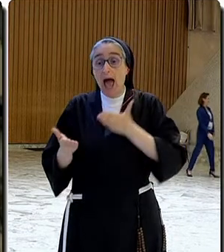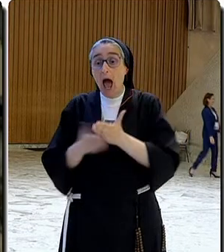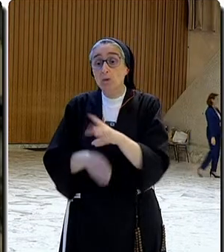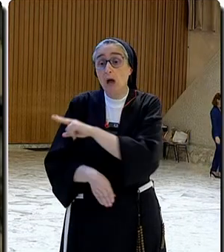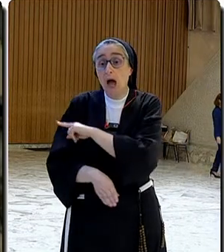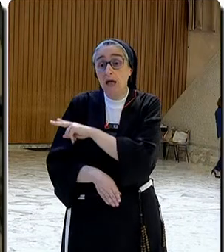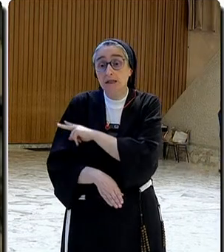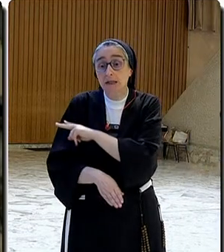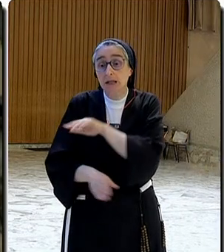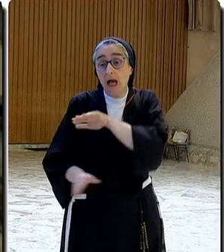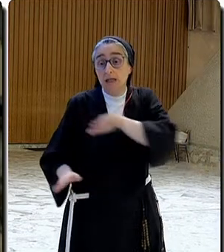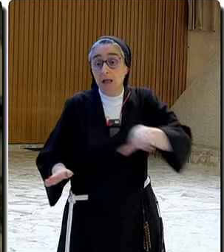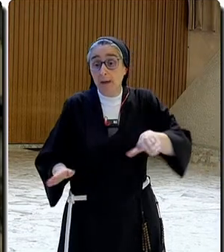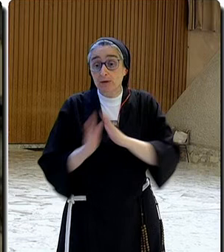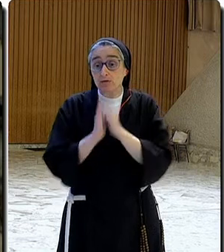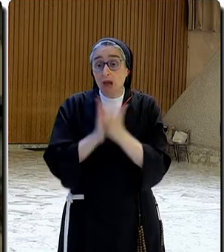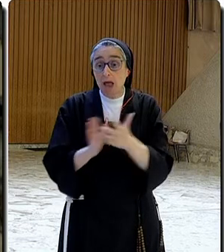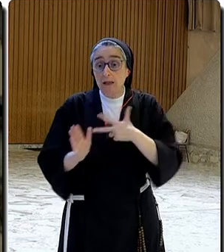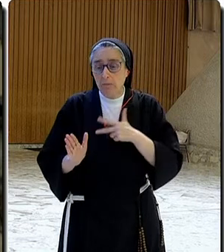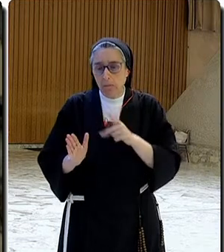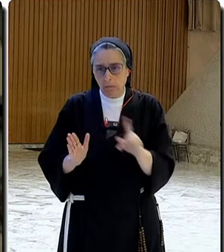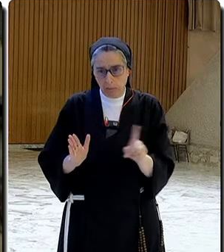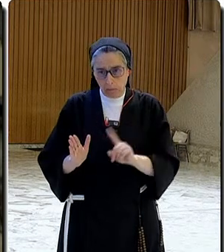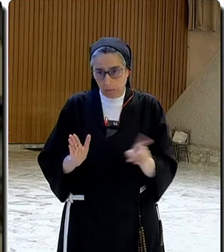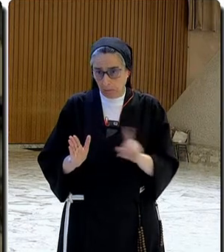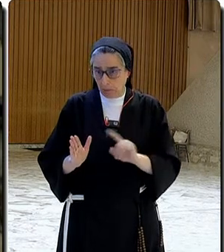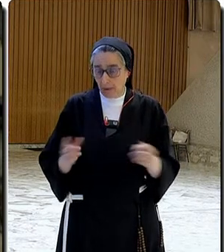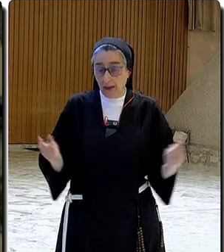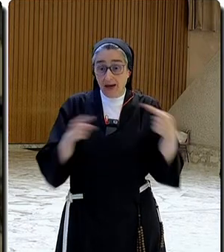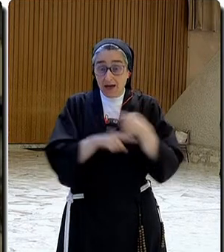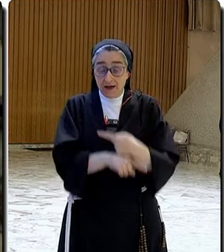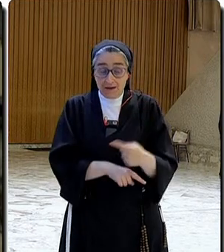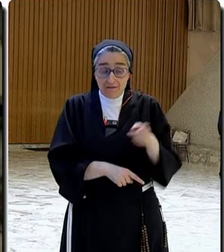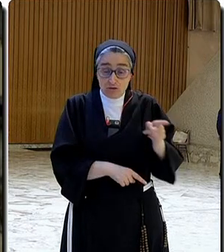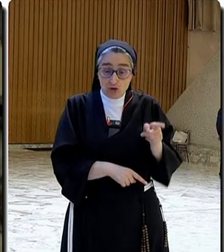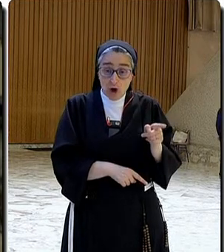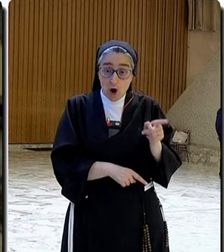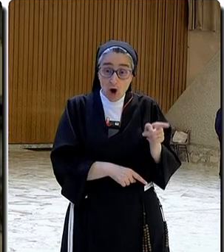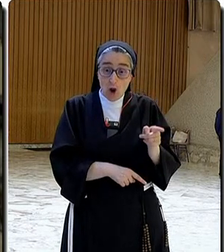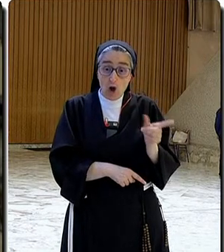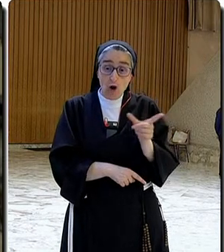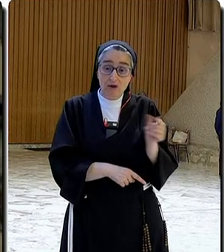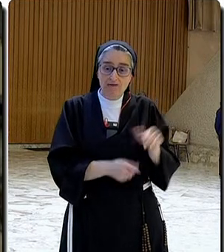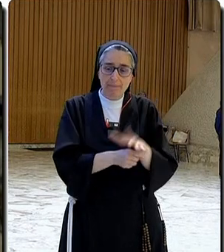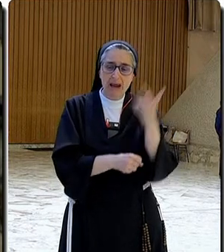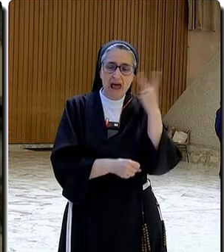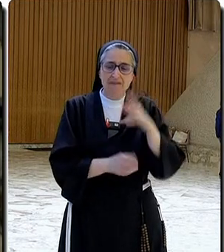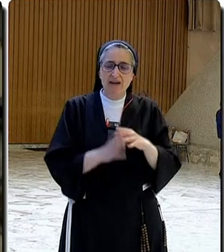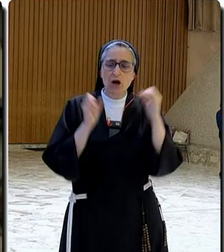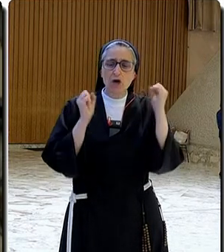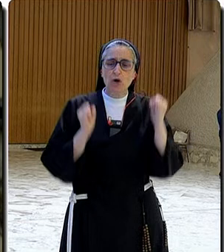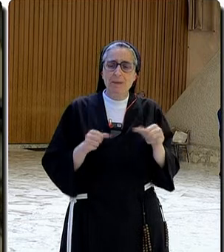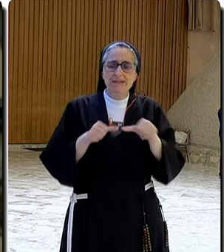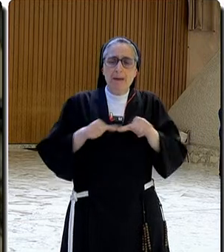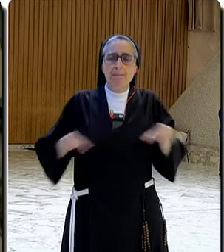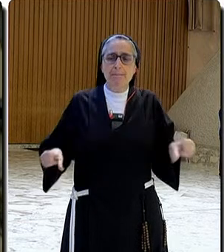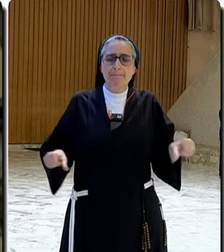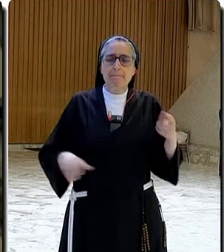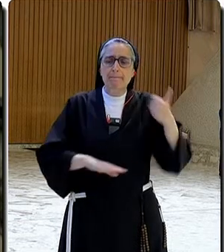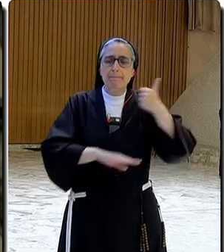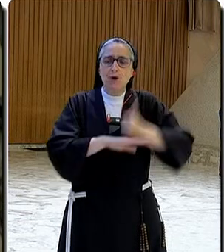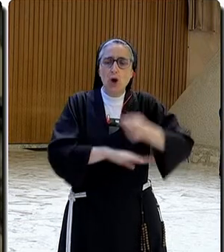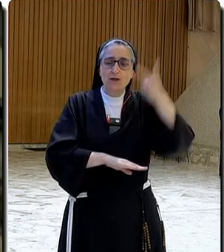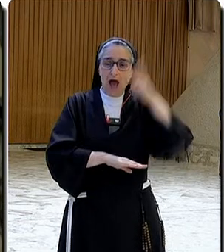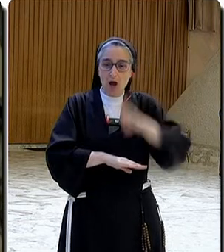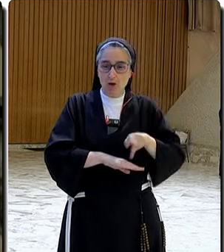un'assistenza marginale ai sacerdoti, ma loro sono i veri protagonisti capaci di portare i